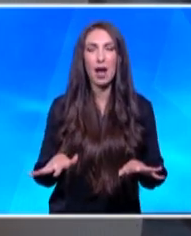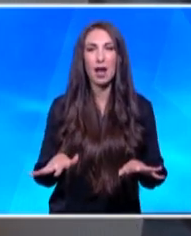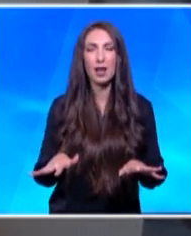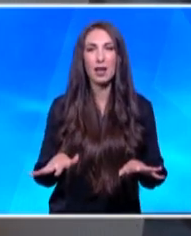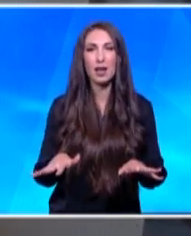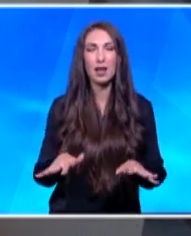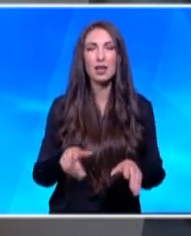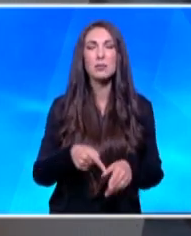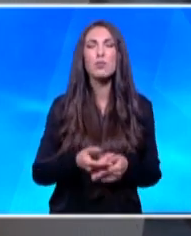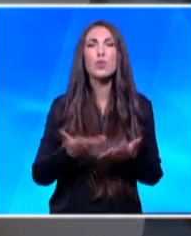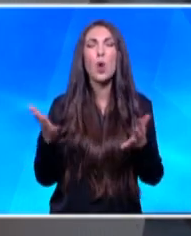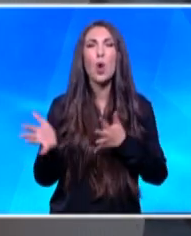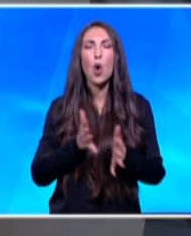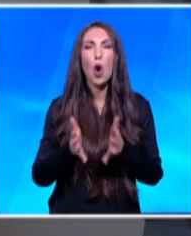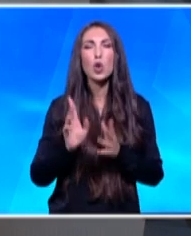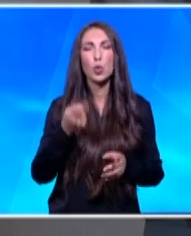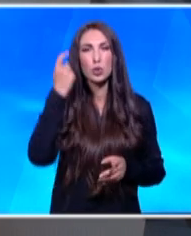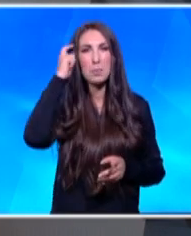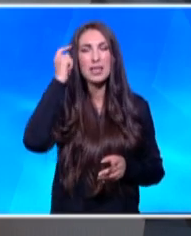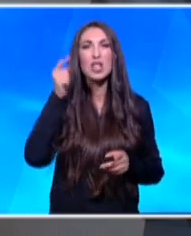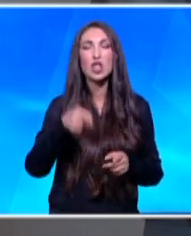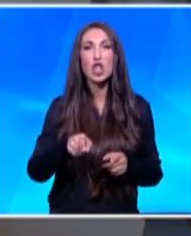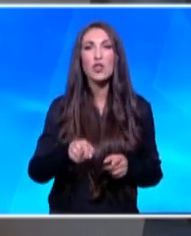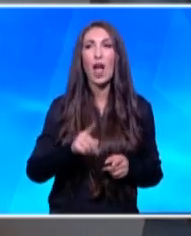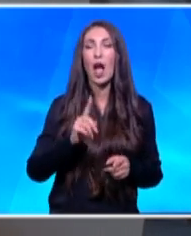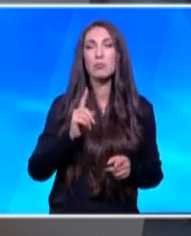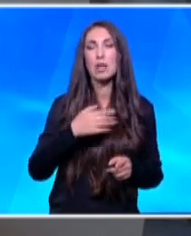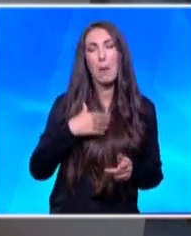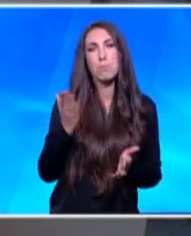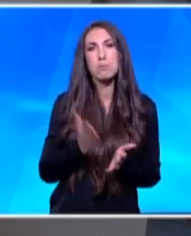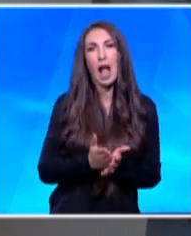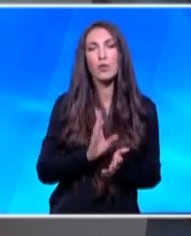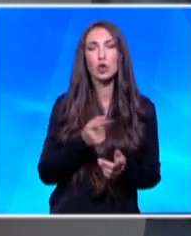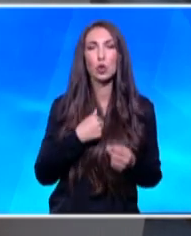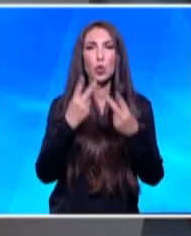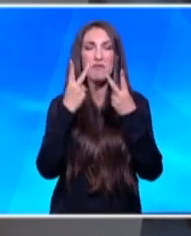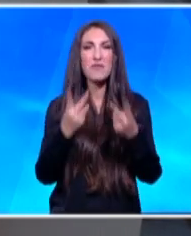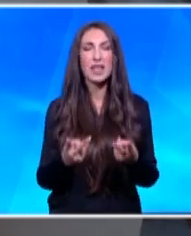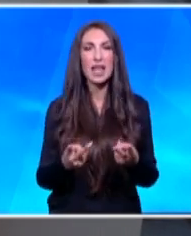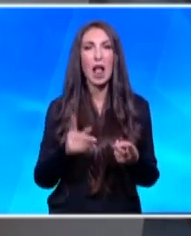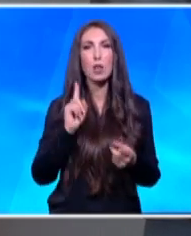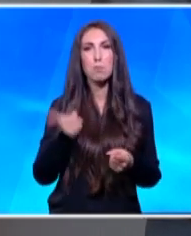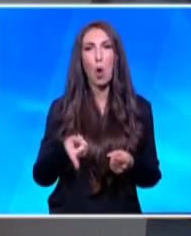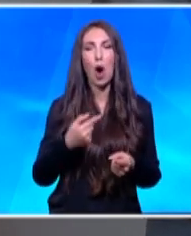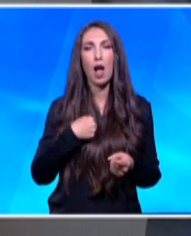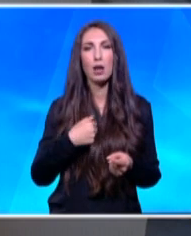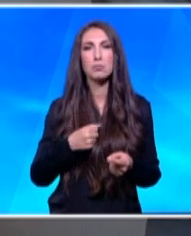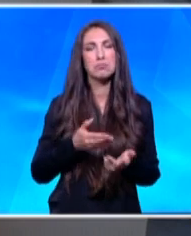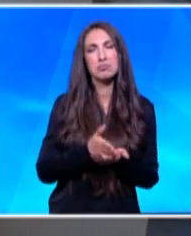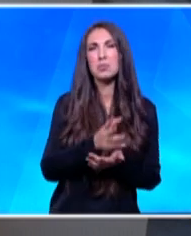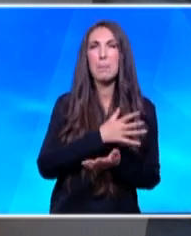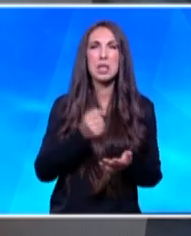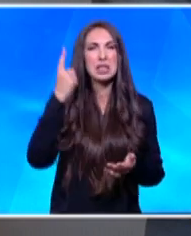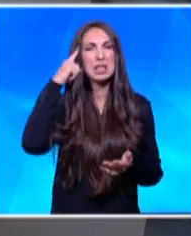Има много хора, които смятат, че всичко им се полага, защото са видяли, че могат да минат